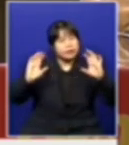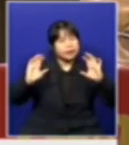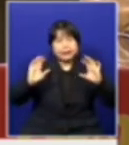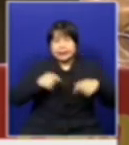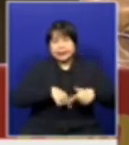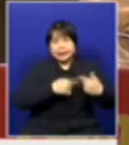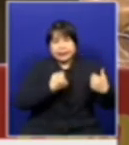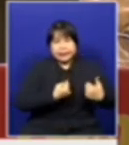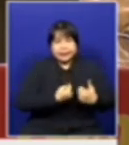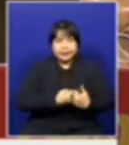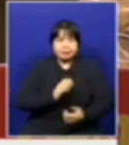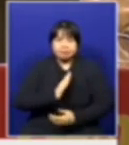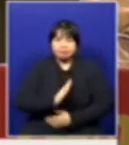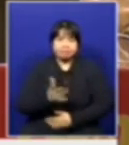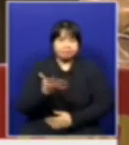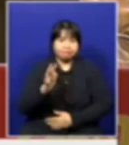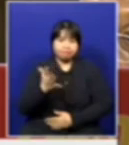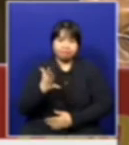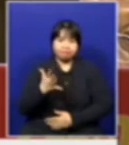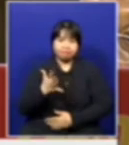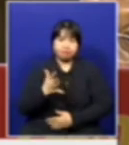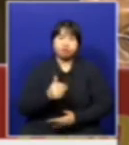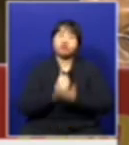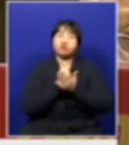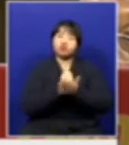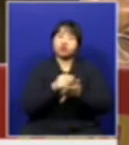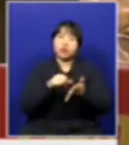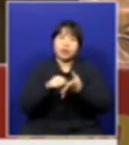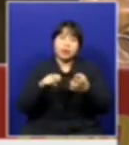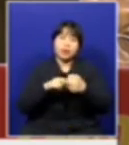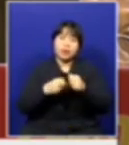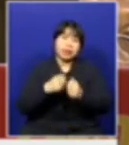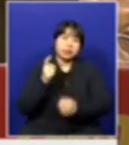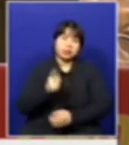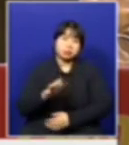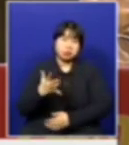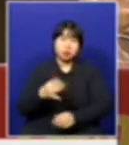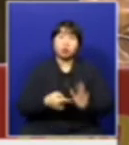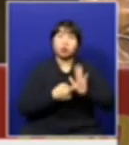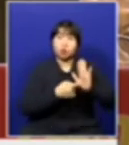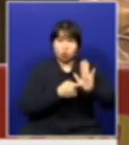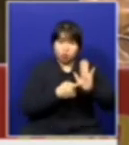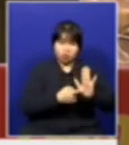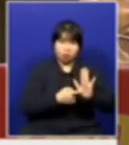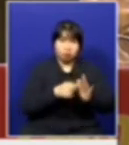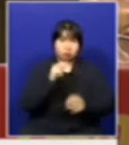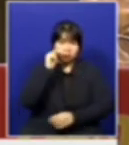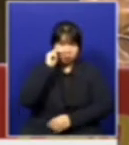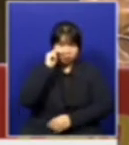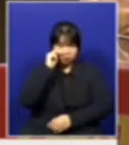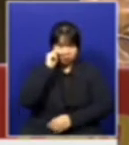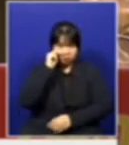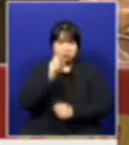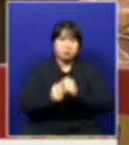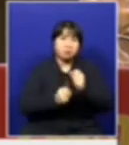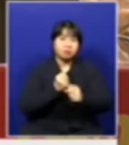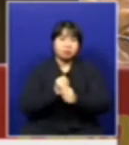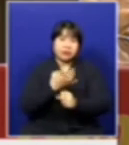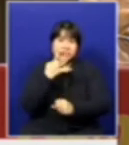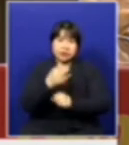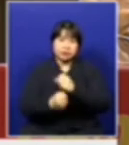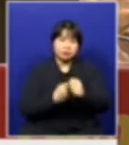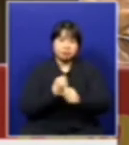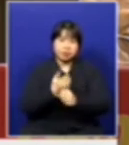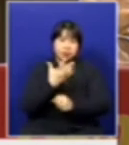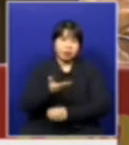ใจในการที่จะเข้าไปแก้ปัญหาของประชาชนอย่างเช่นการแก้ปัญหาเรื่องน้ำ 4-5 ปีที่ผ่านมารั